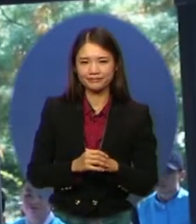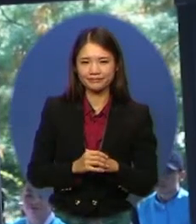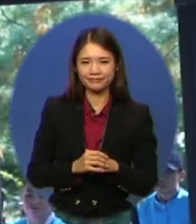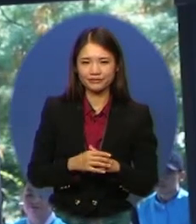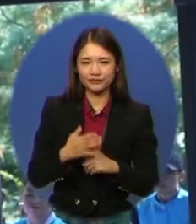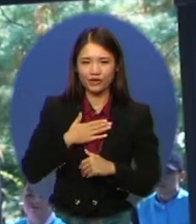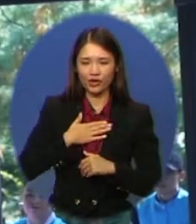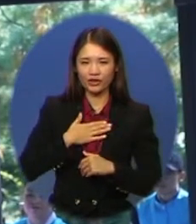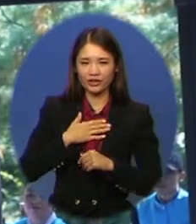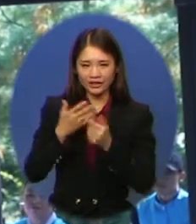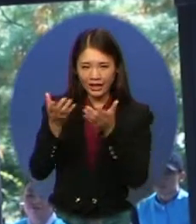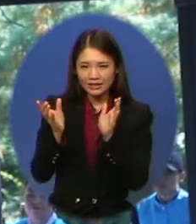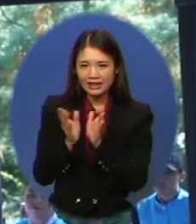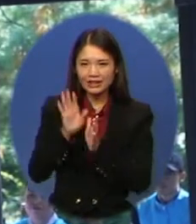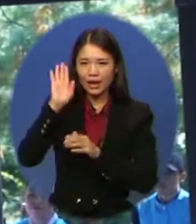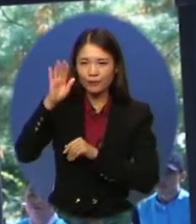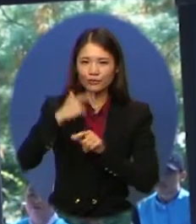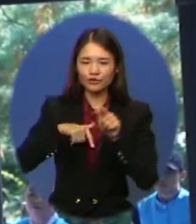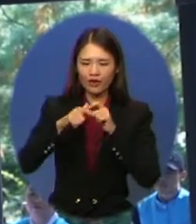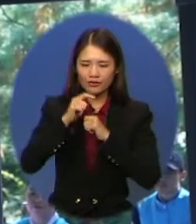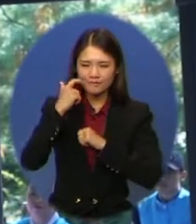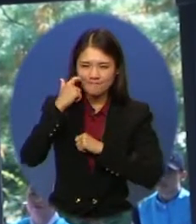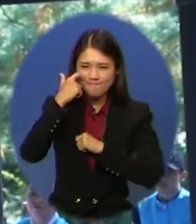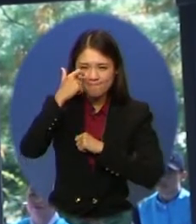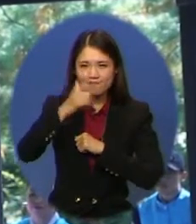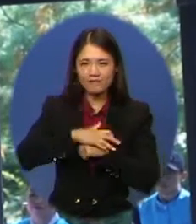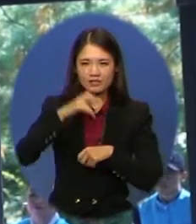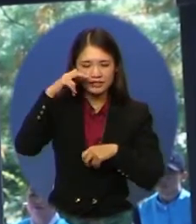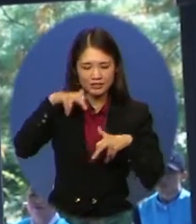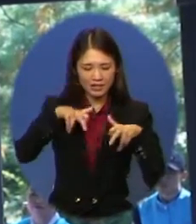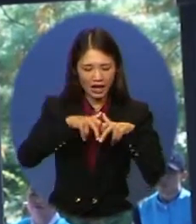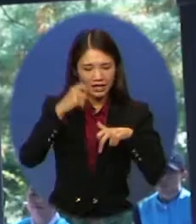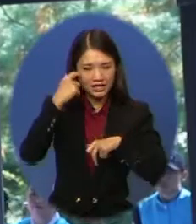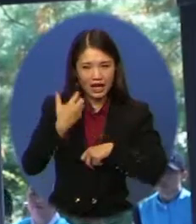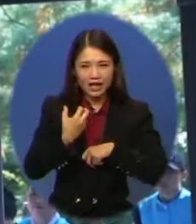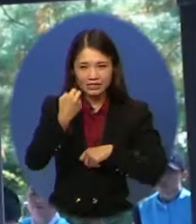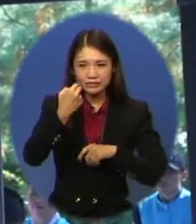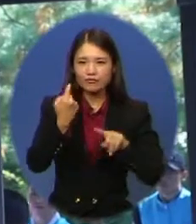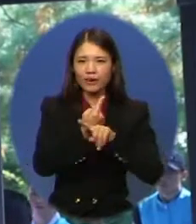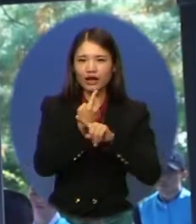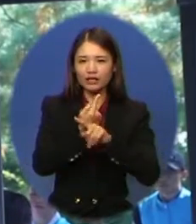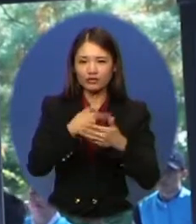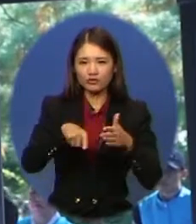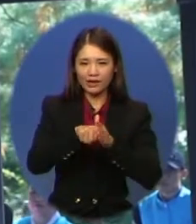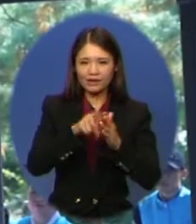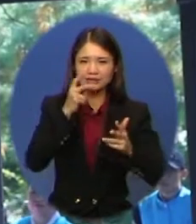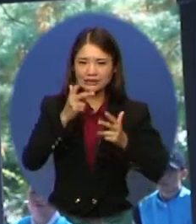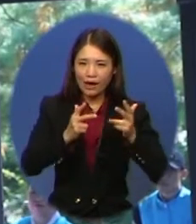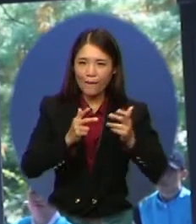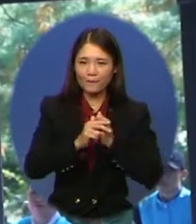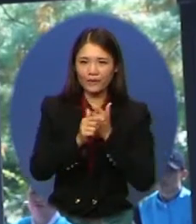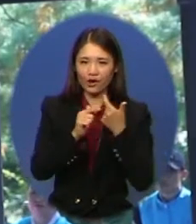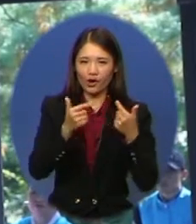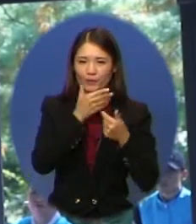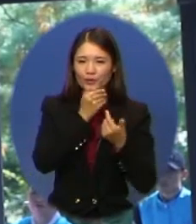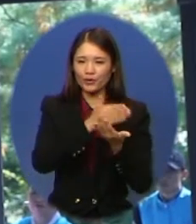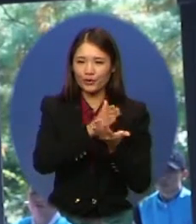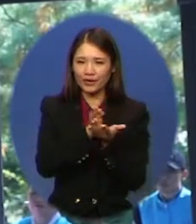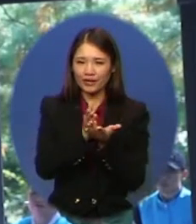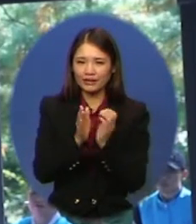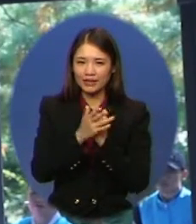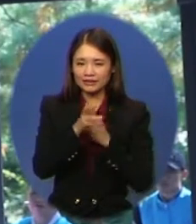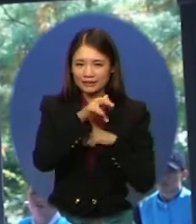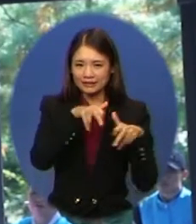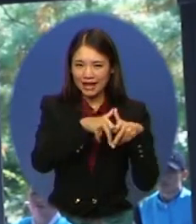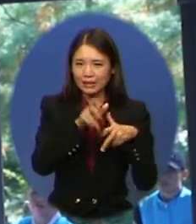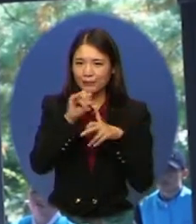휴먼 러브는 앞으로도 지속적으로 장애인에 대한 인식 개선을 위한 사업과 다양한 복지 지원으로 장애인과 비장애인이